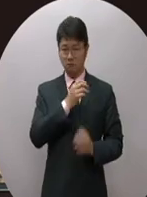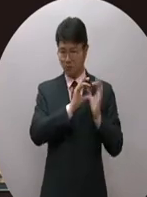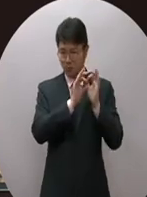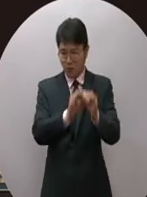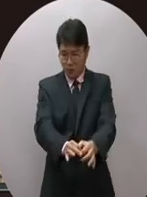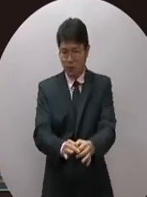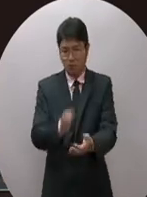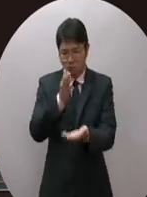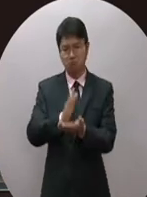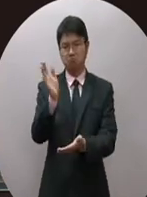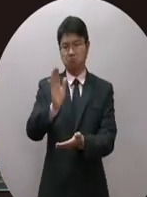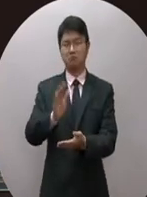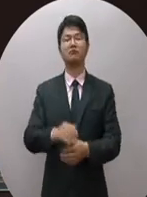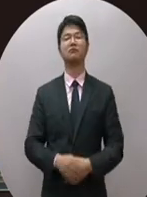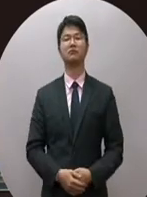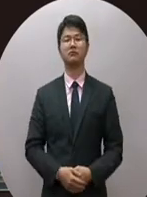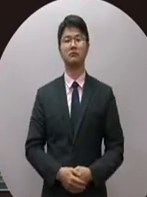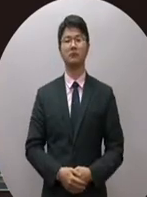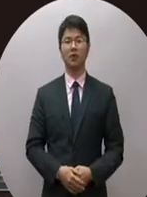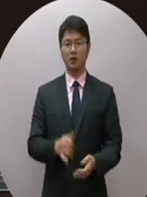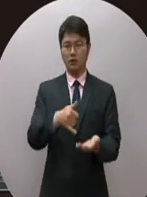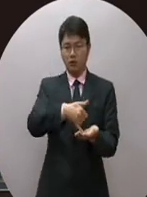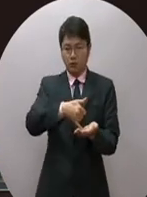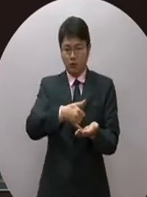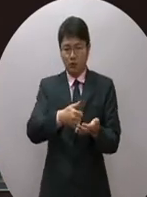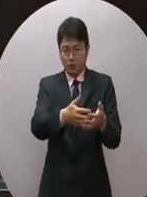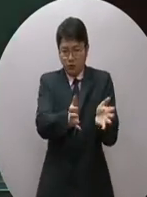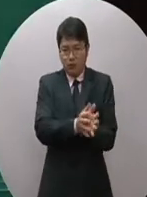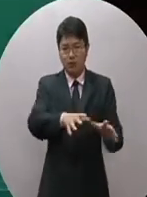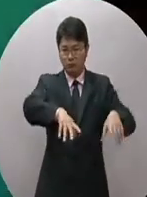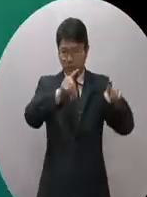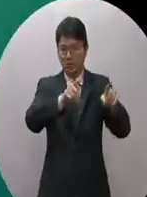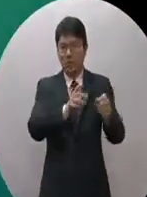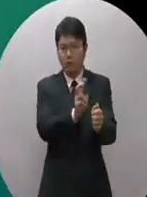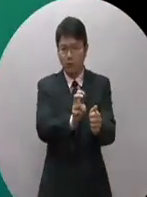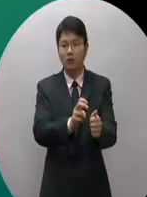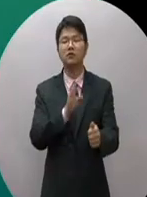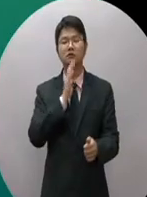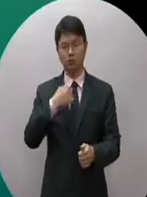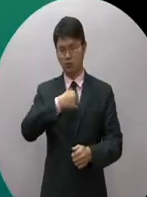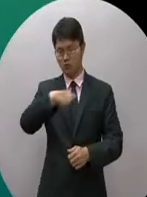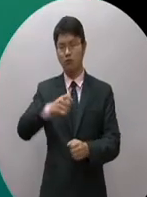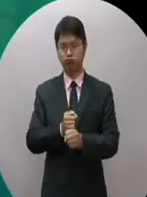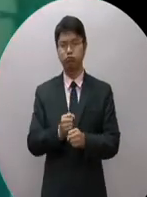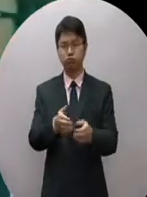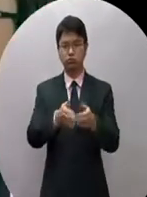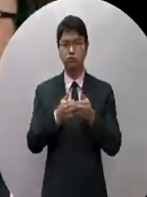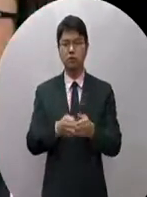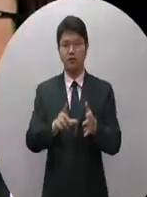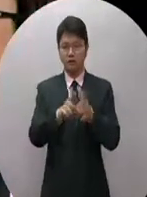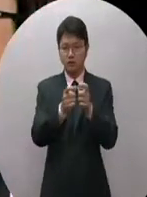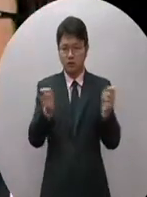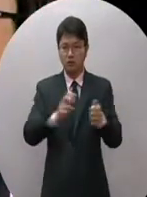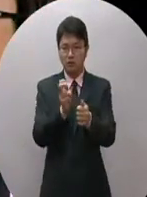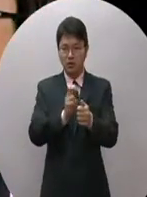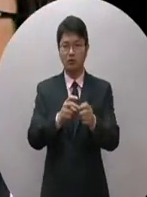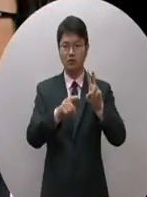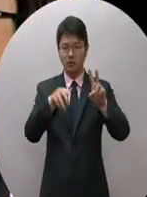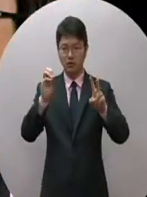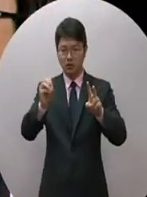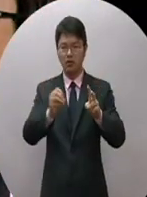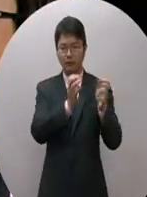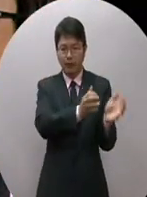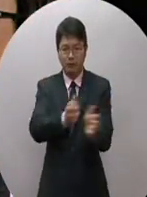作跟努力。弱势优先是我们在在要做的事，加速长照2.0的资源部